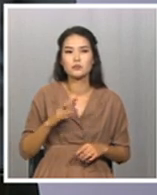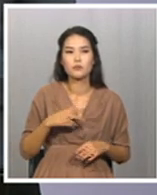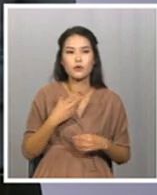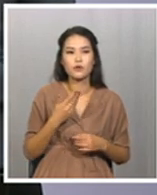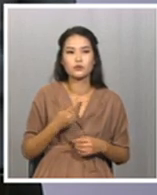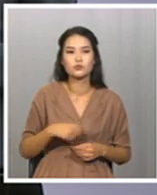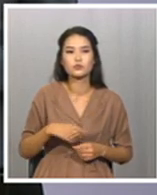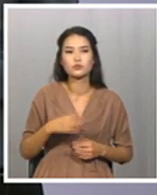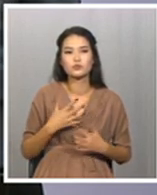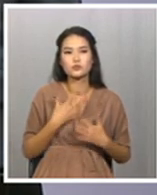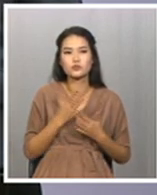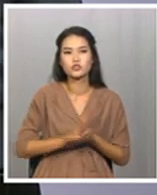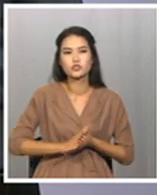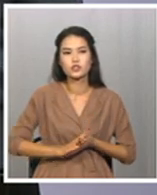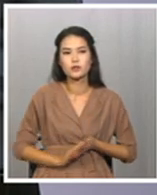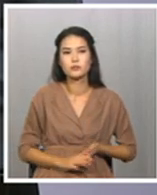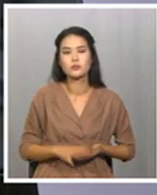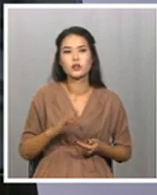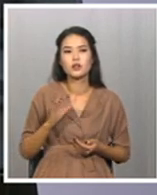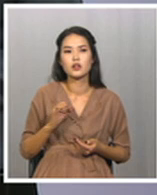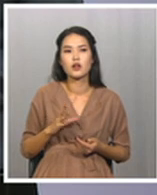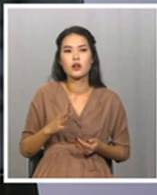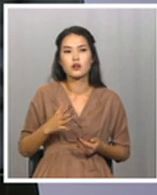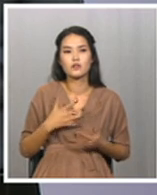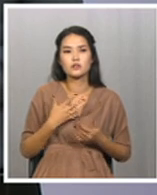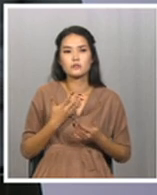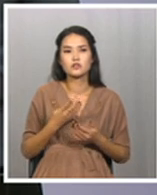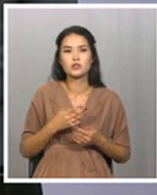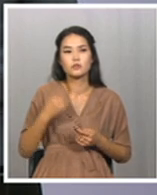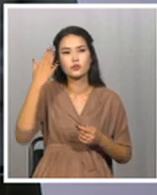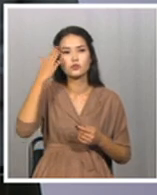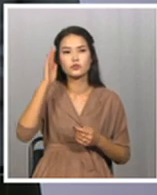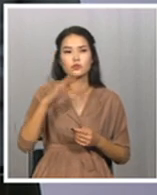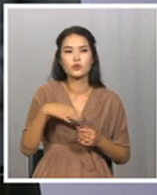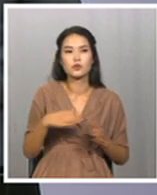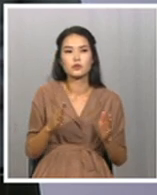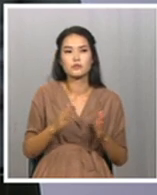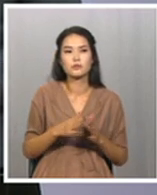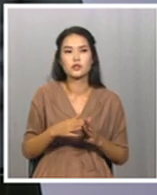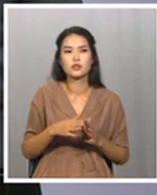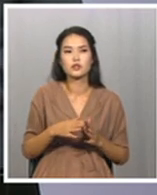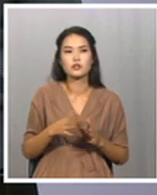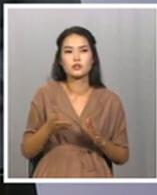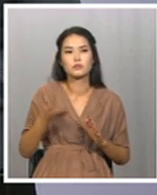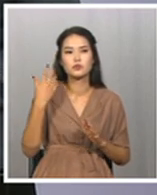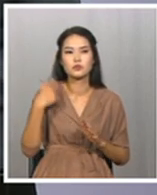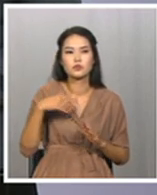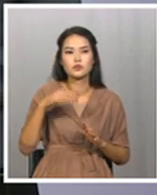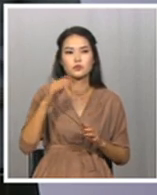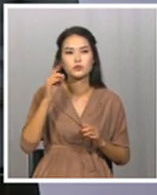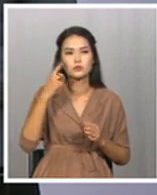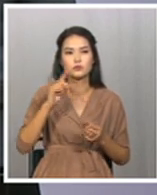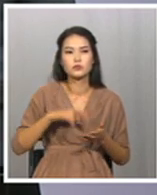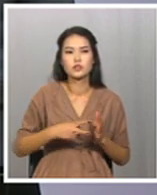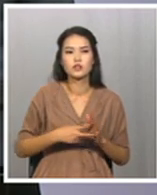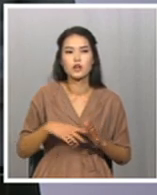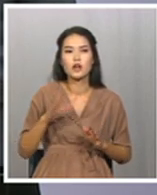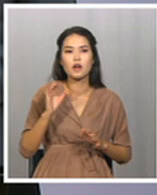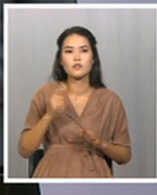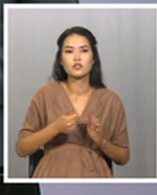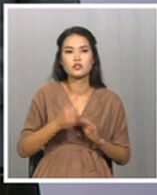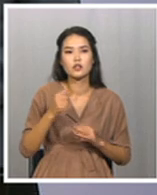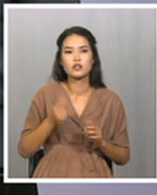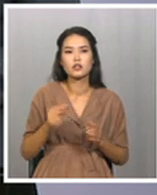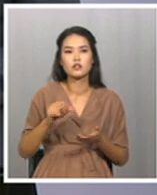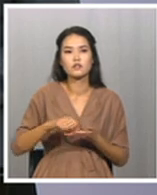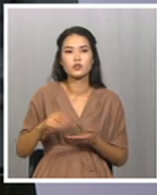непорочном, душевно чистом и возвышенном, чуждого мелкой и пошлой суеты. В начале визита